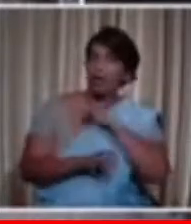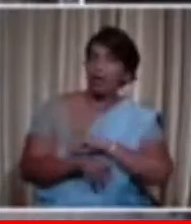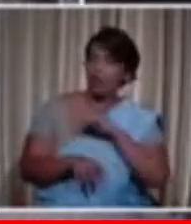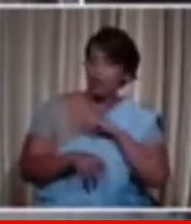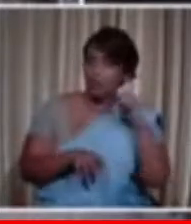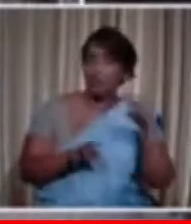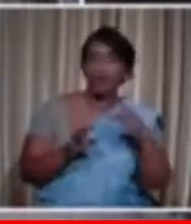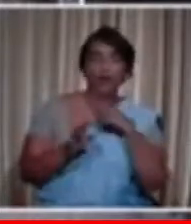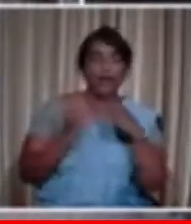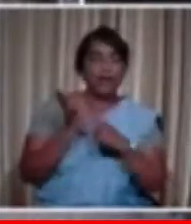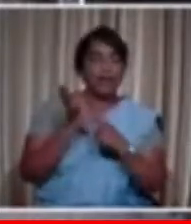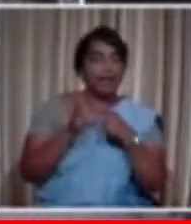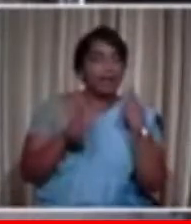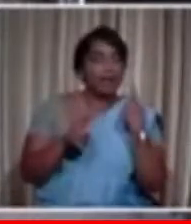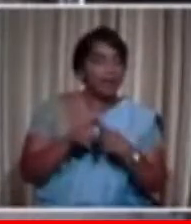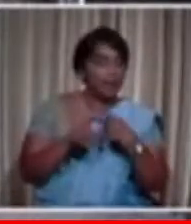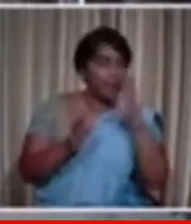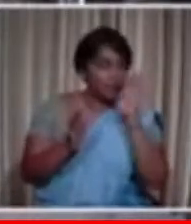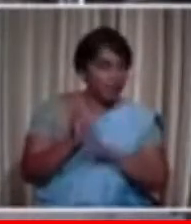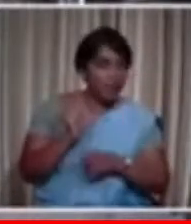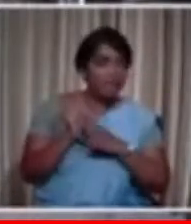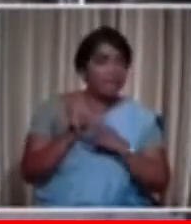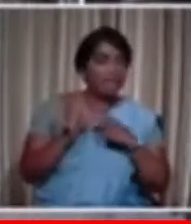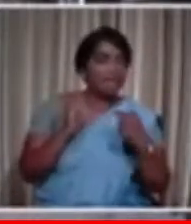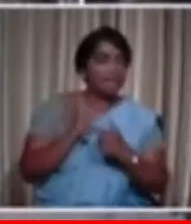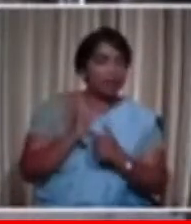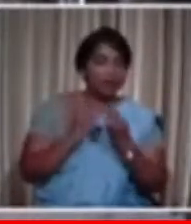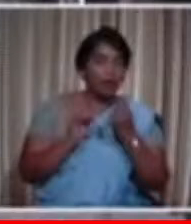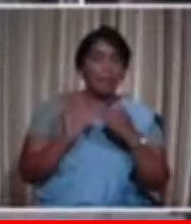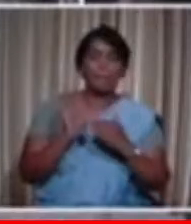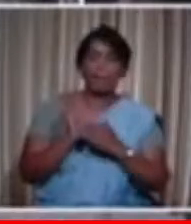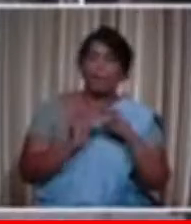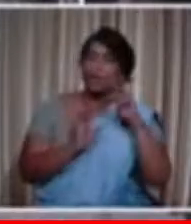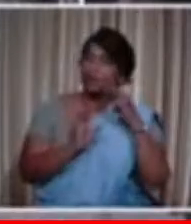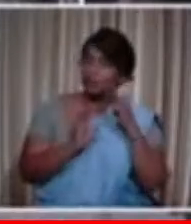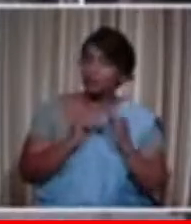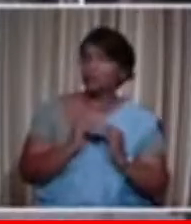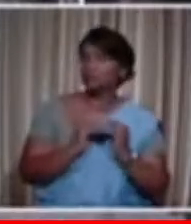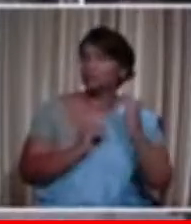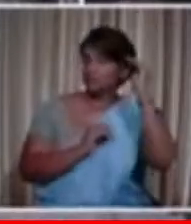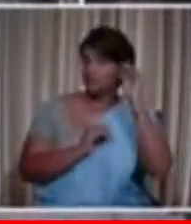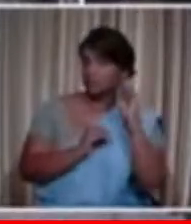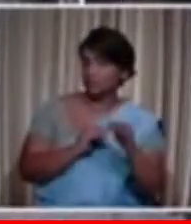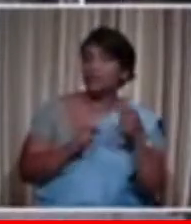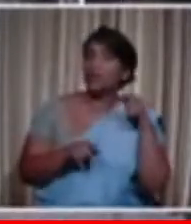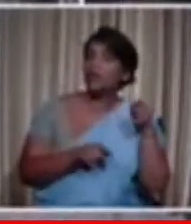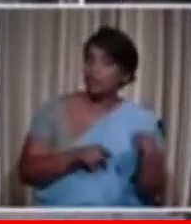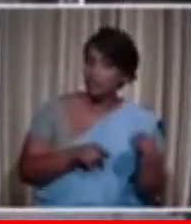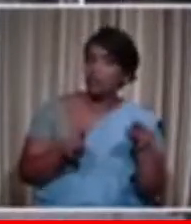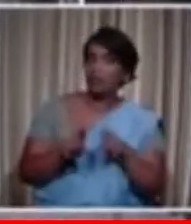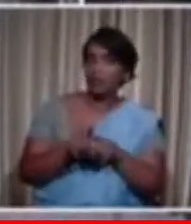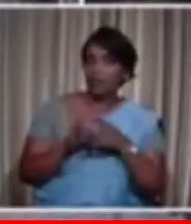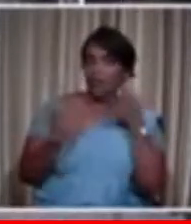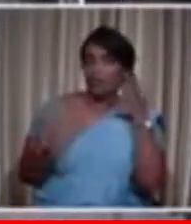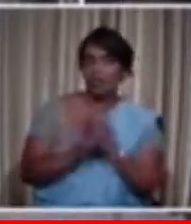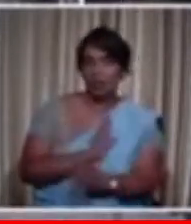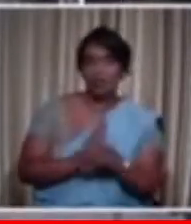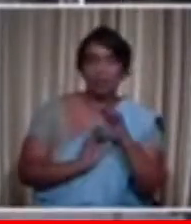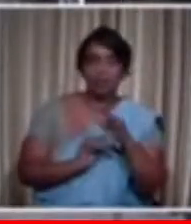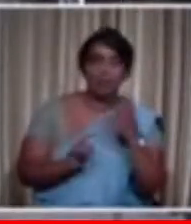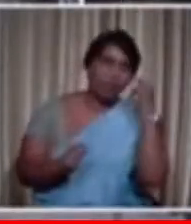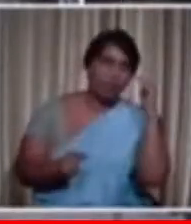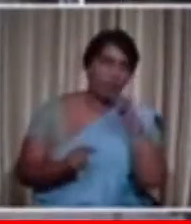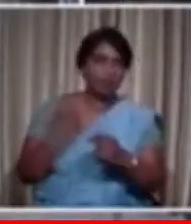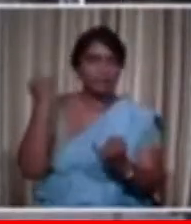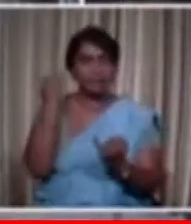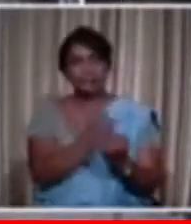මත බදු පදනම ලකුණා නම් බැට්බද්ද ඒක රුපියල් මිලියන 300 දක්වා ඉහළ දැම්ම නම් අන්න එතන තමයි වරදුනේ කියලා කෙනෙකුට